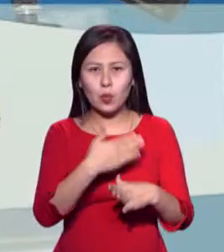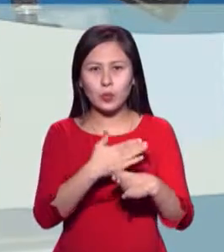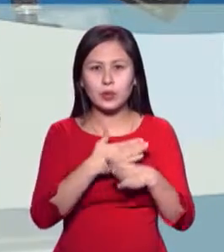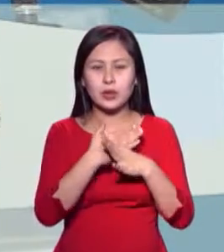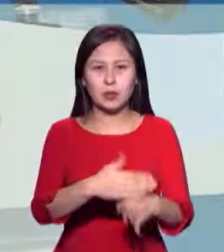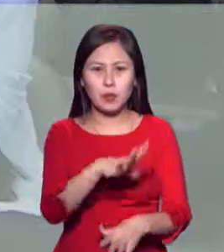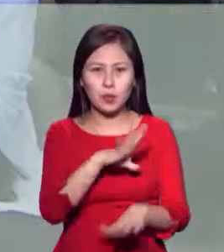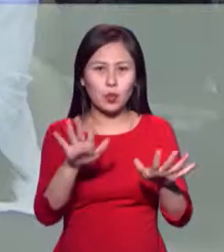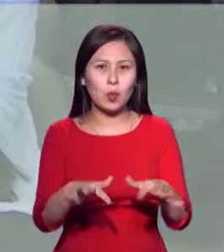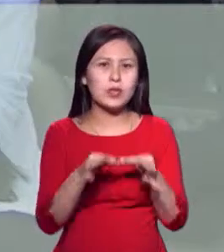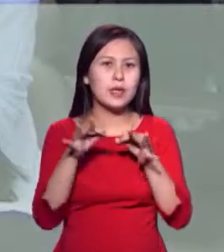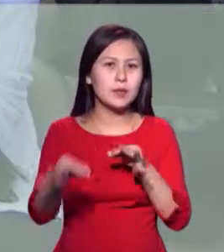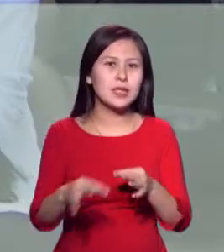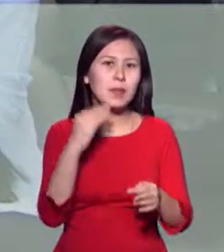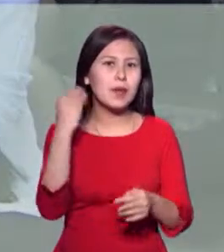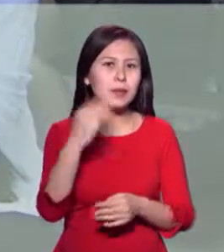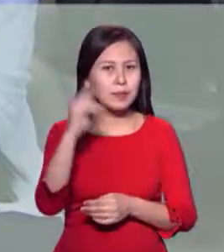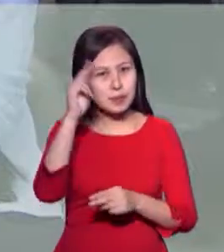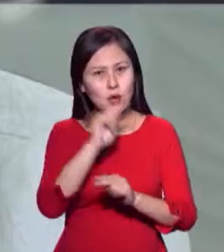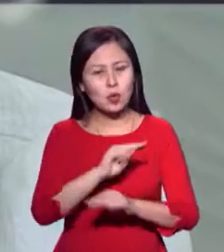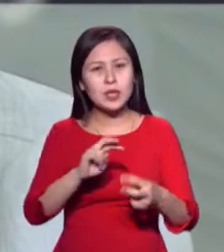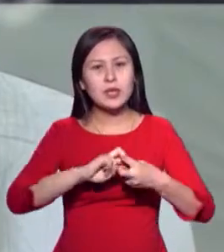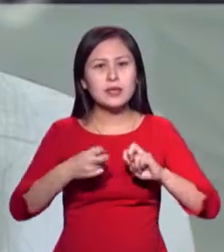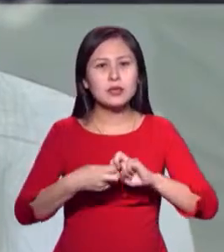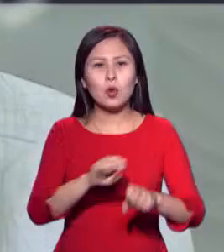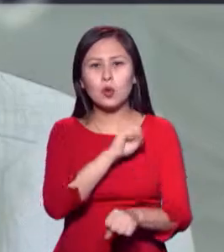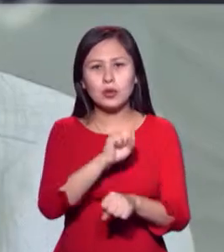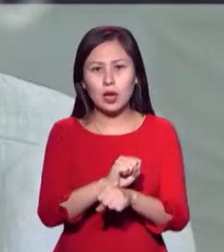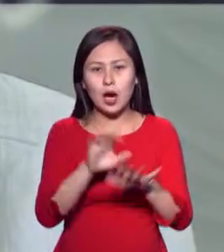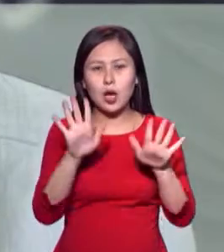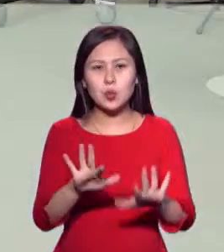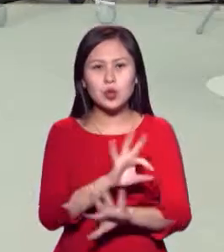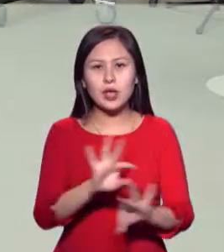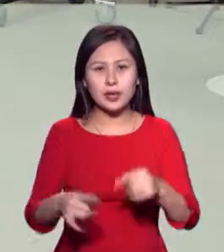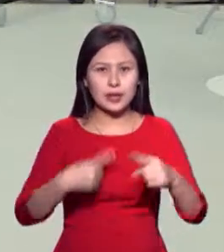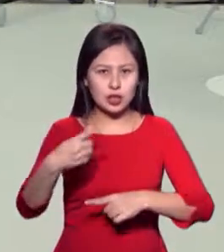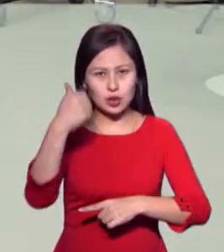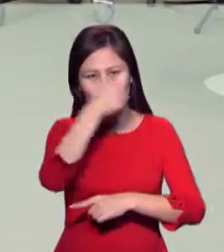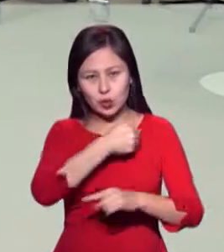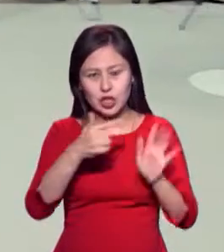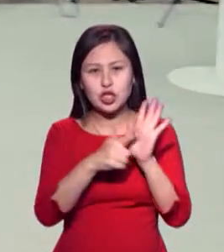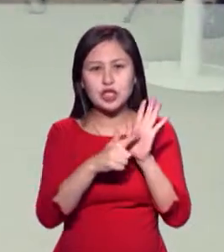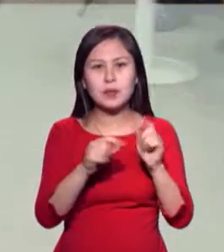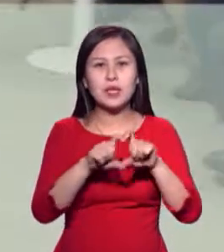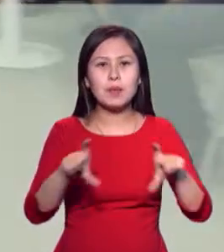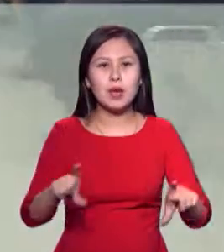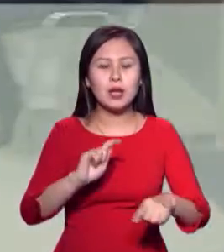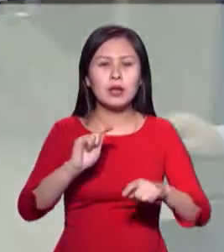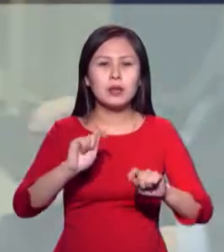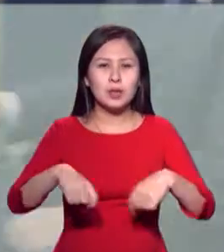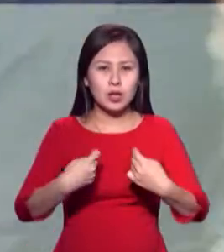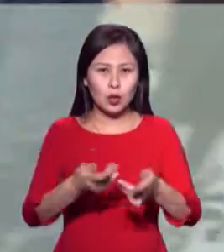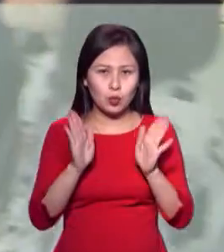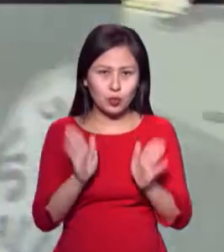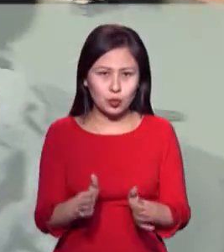көмек көрсетілді. Бұдан бөлек облыс әкімі сапалы білім беру мәселесіне тоқталды. Айтуынша, келер жылы өңірде 7 мектеп